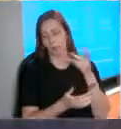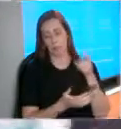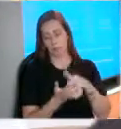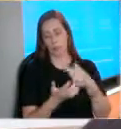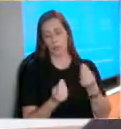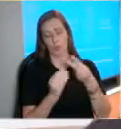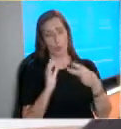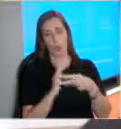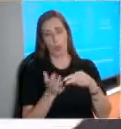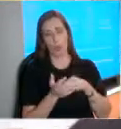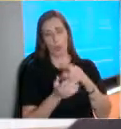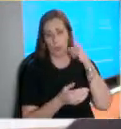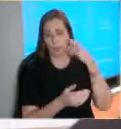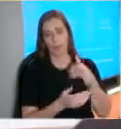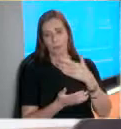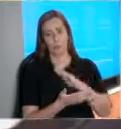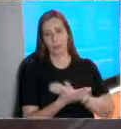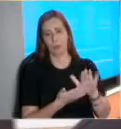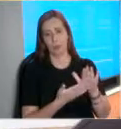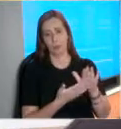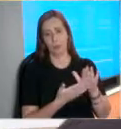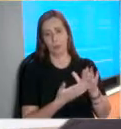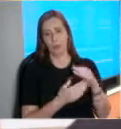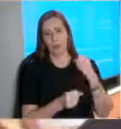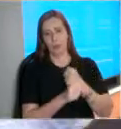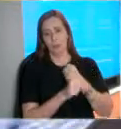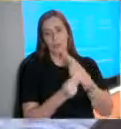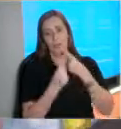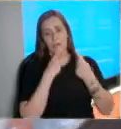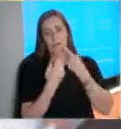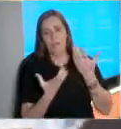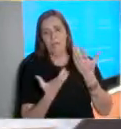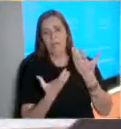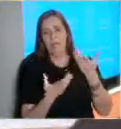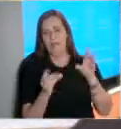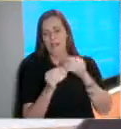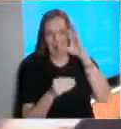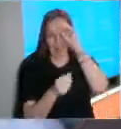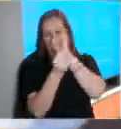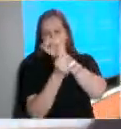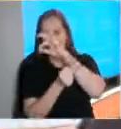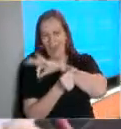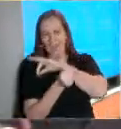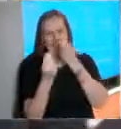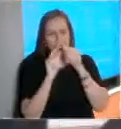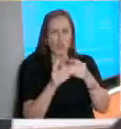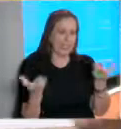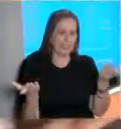שם. בעיניי פשוט לעשות סוג של מסע ומתן על האקר הרוסי יחד איתה או משהו